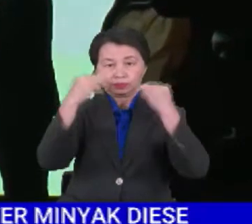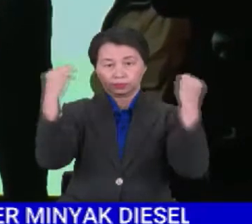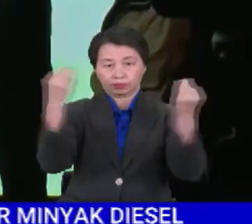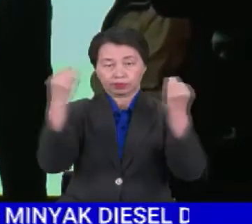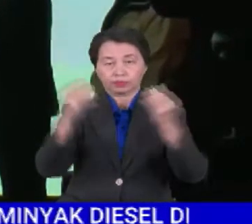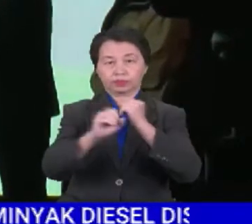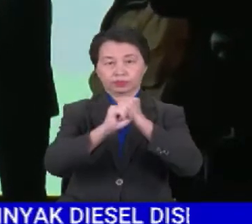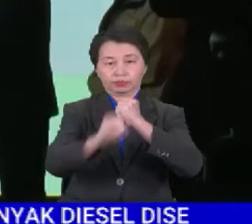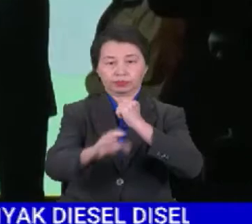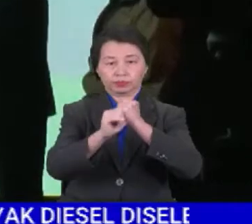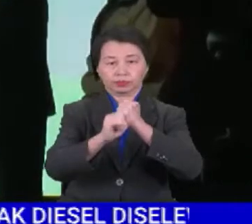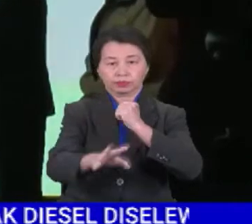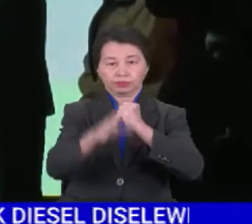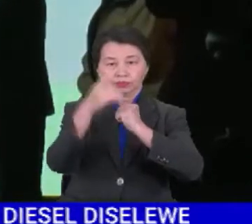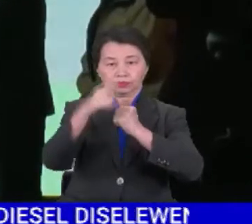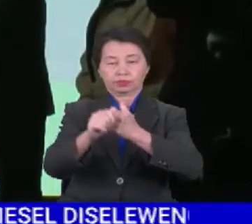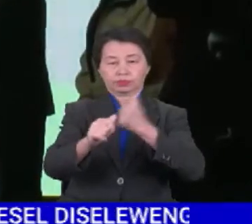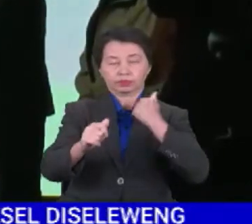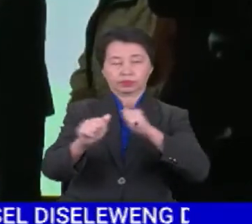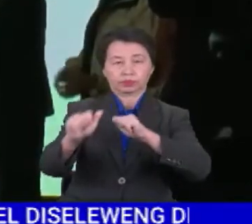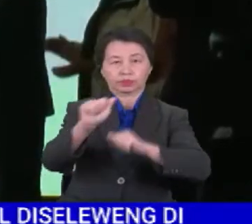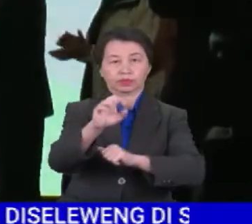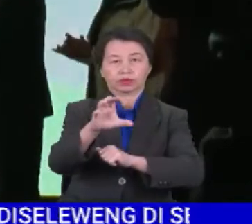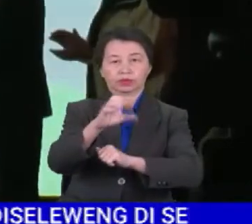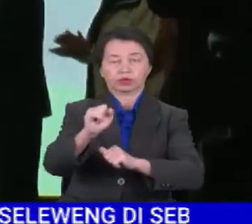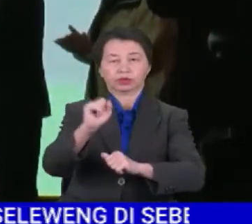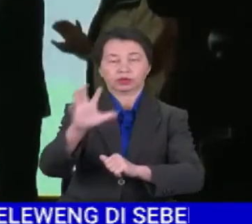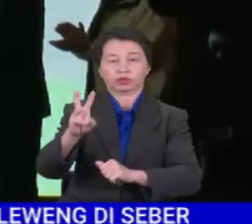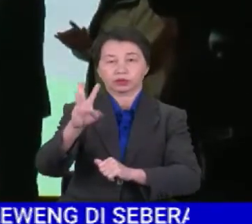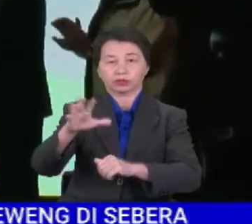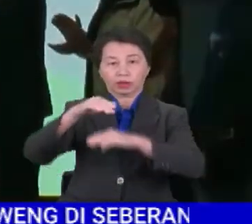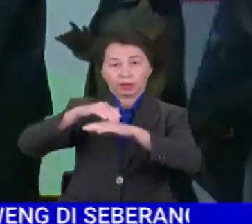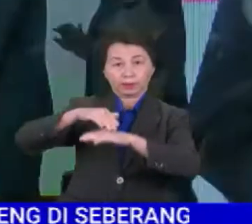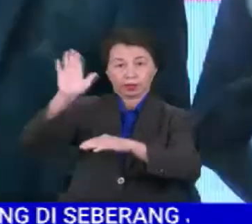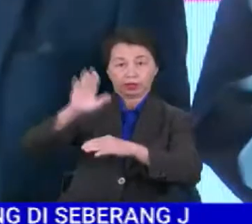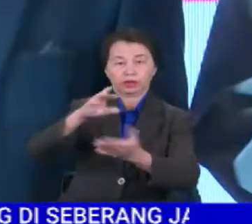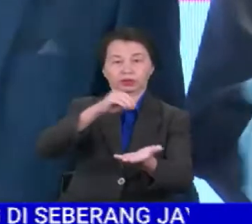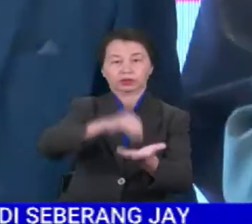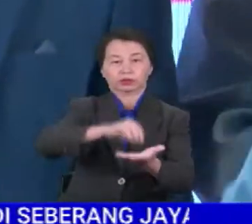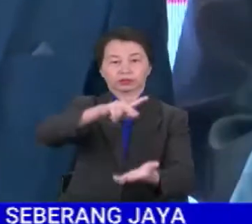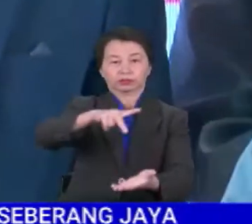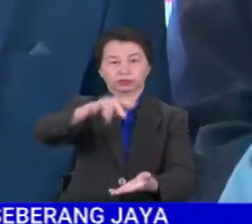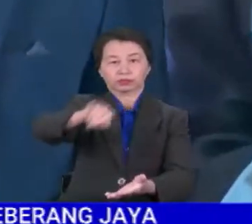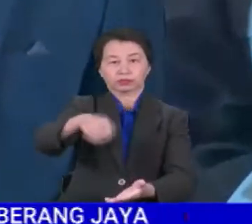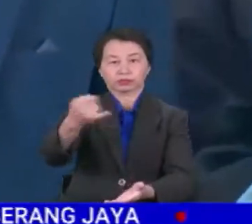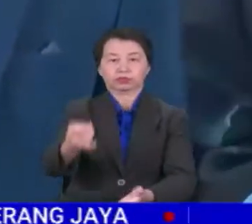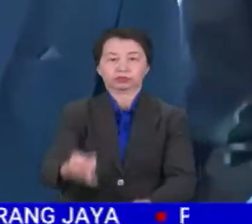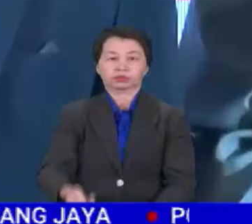pelancaran kempen Preventing the Flu at 65 and Beyond di Petaling Jaya.